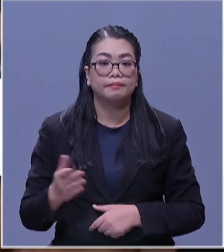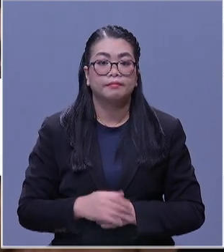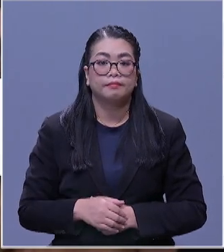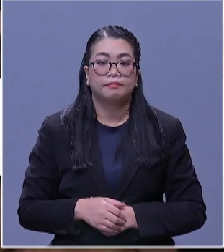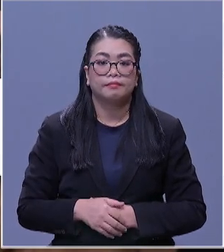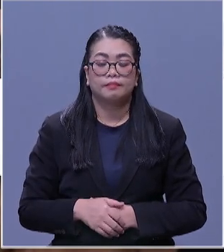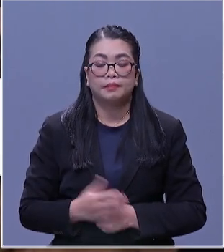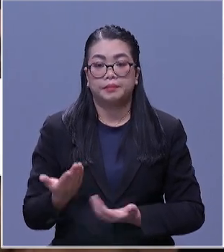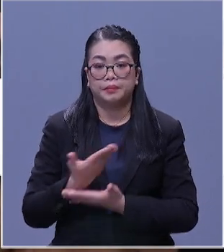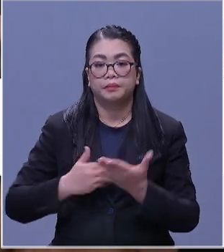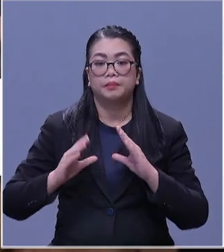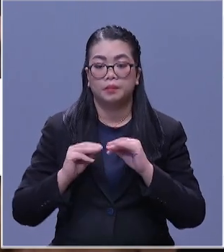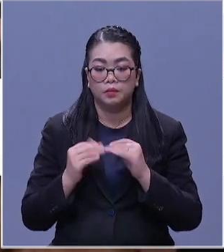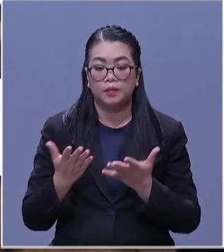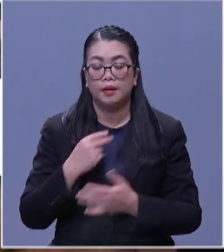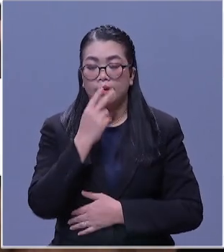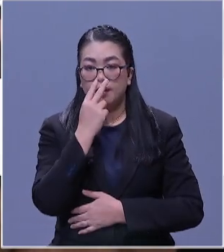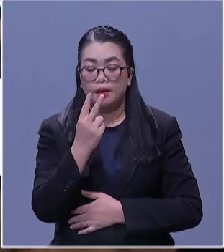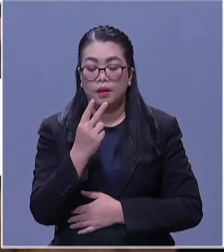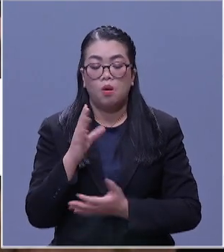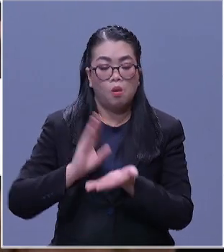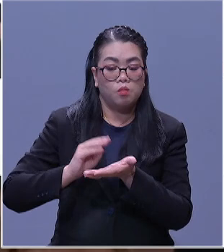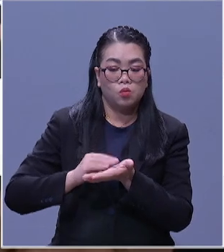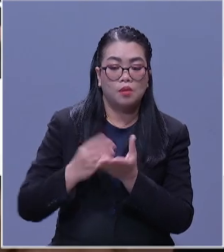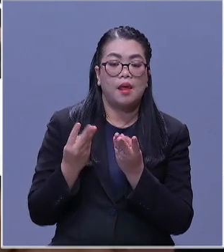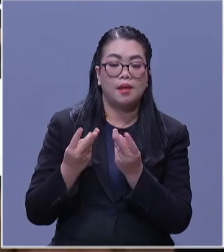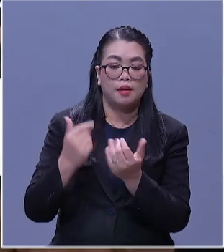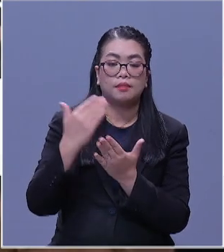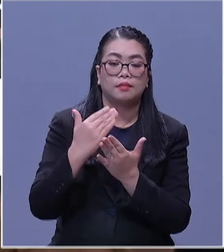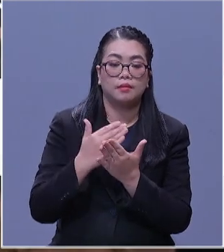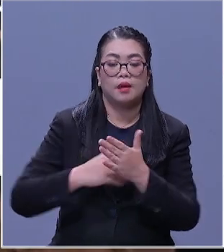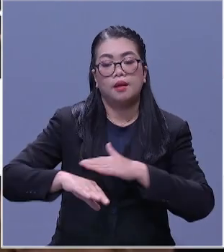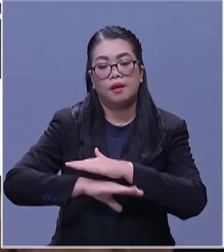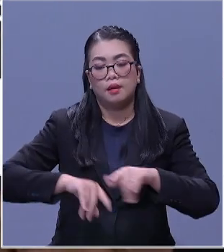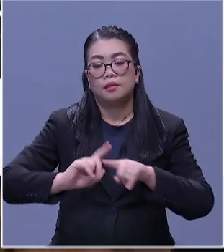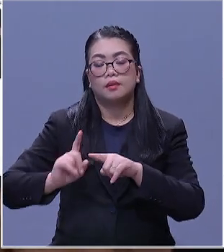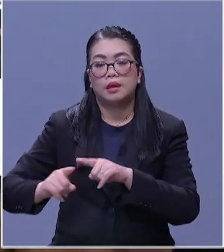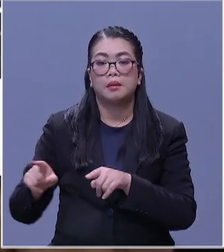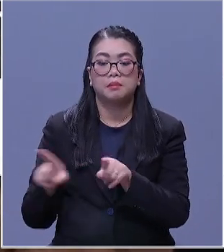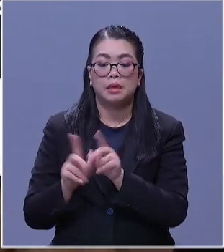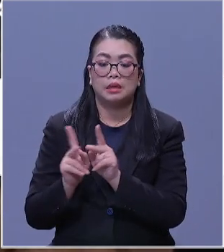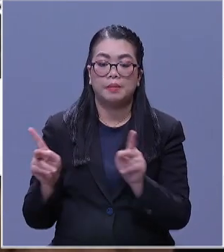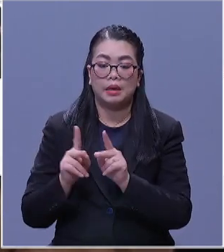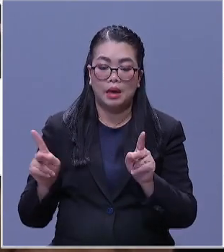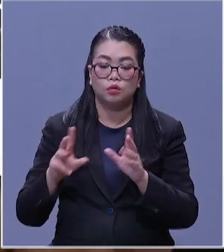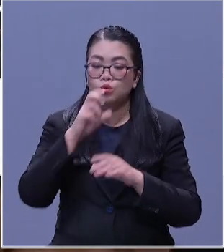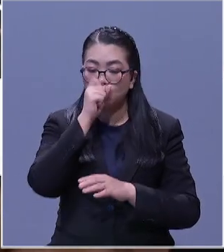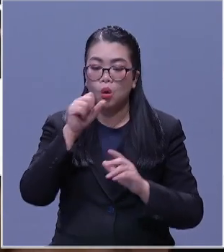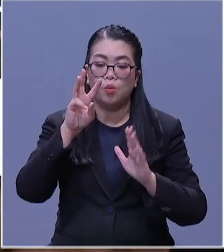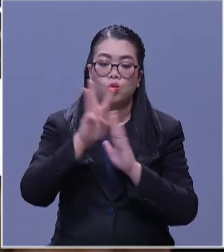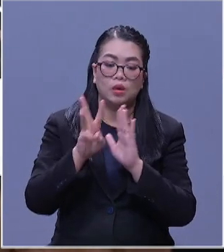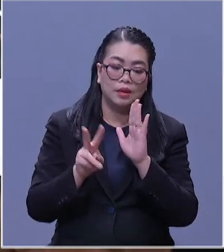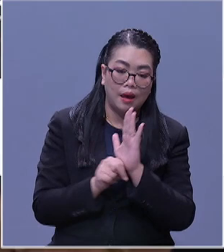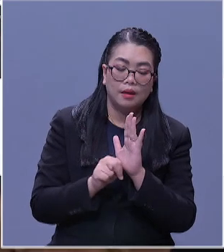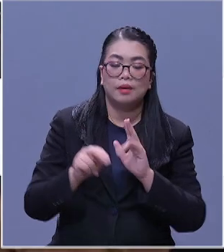บางทีในที่ประชุมเนี่ยอาจจะไม่ได้เห็นข้อมูลไม่ได้เห็นหลักฐานรายละเอียดทั้งหมดเหมือนกับที่กรรมการตรวจสอบเนี่ย